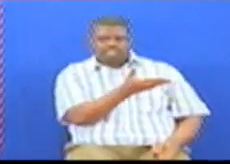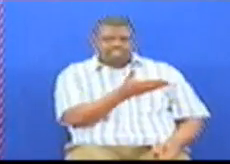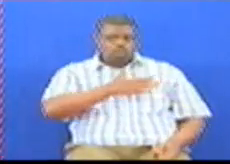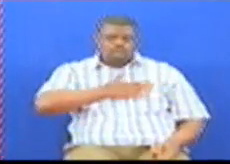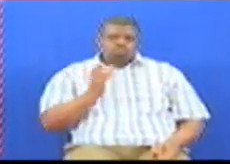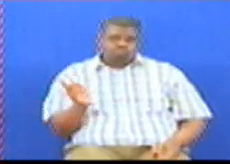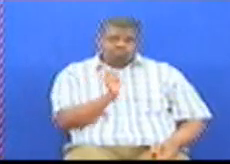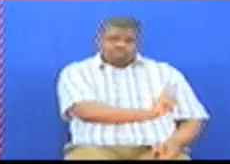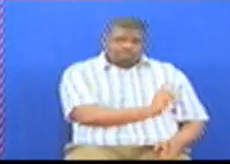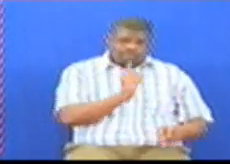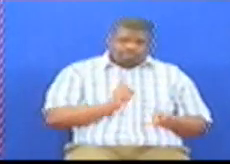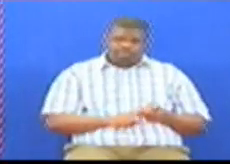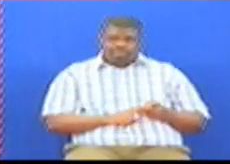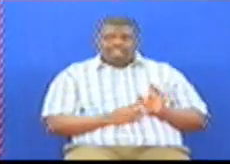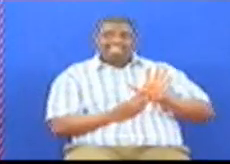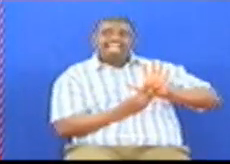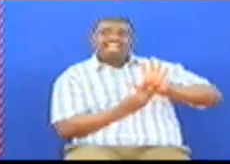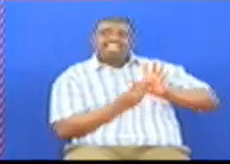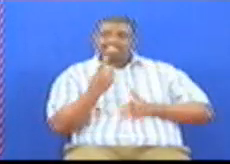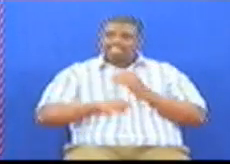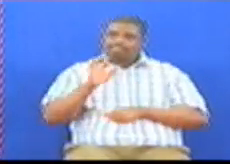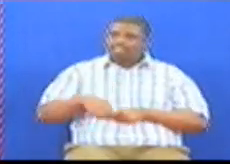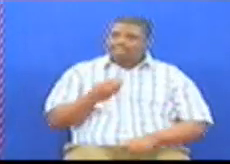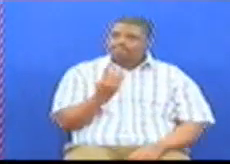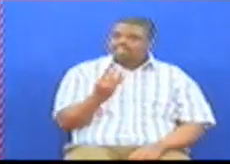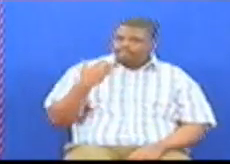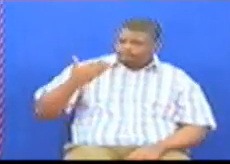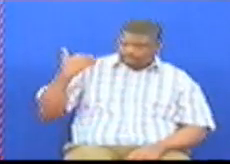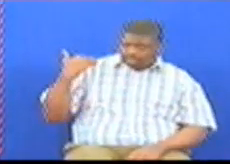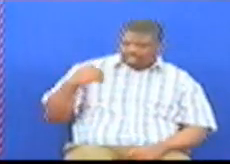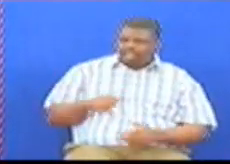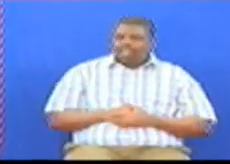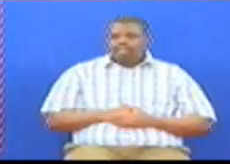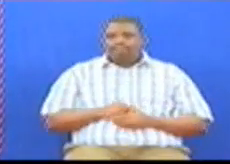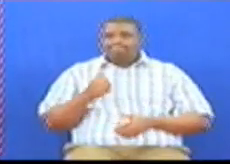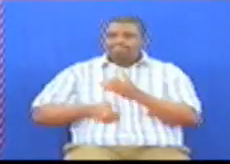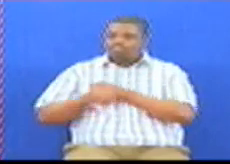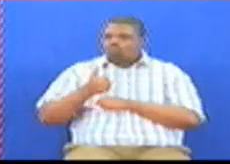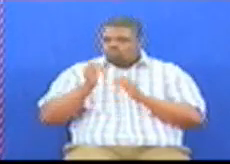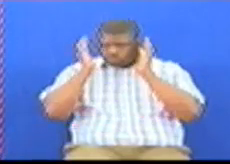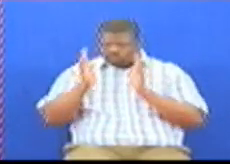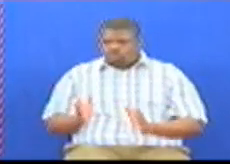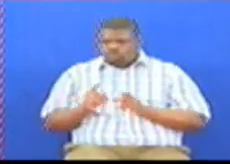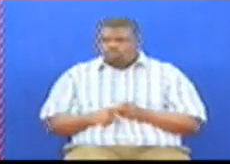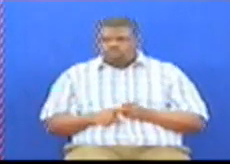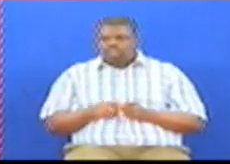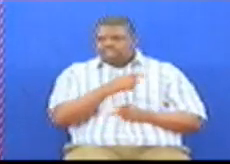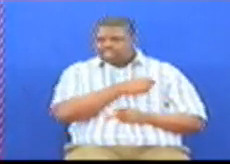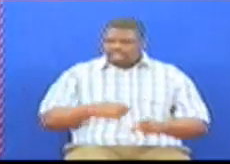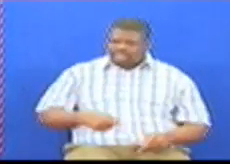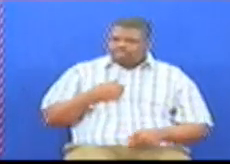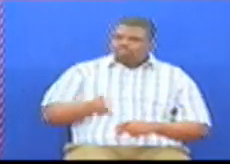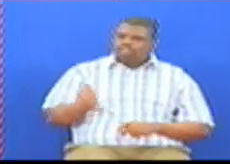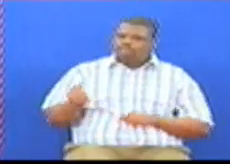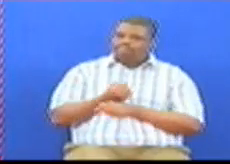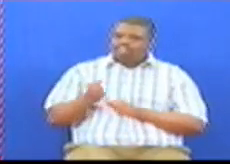jimbo langu, mawaziri nane ndani ya miaka 4 iliyopita. Viongozi wakuu, nikianza na rais mwenyewe, amefanya